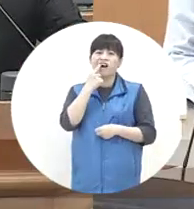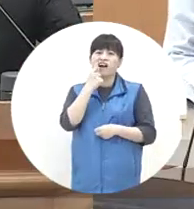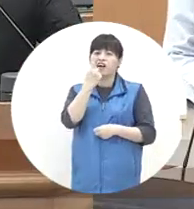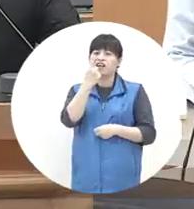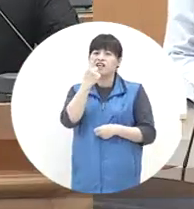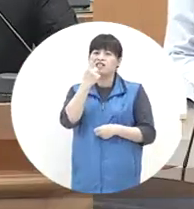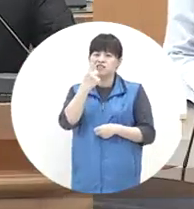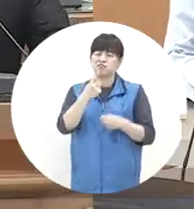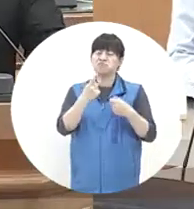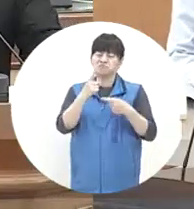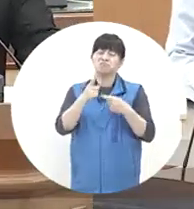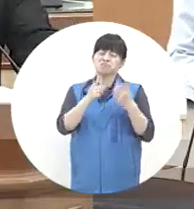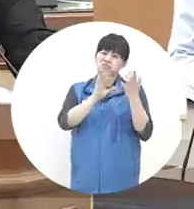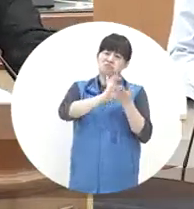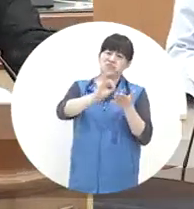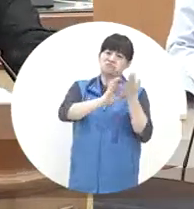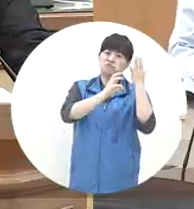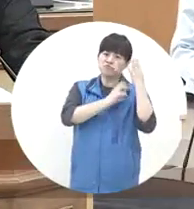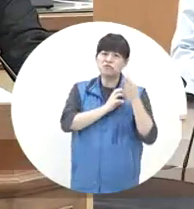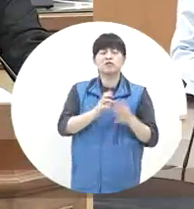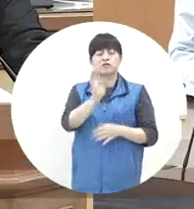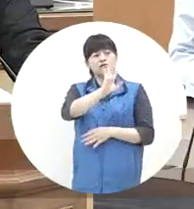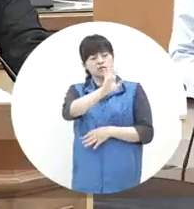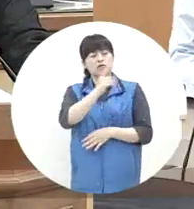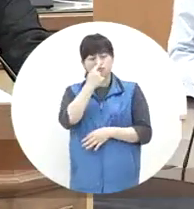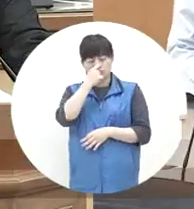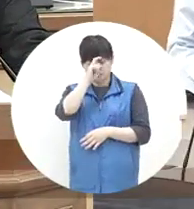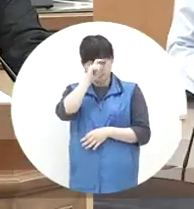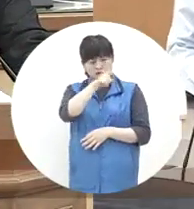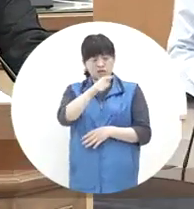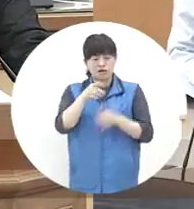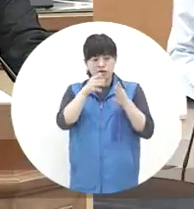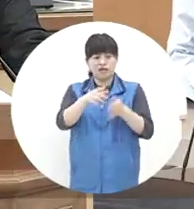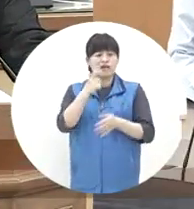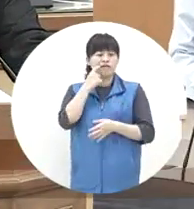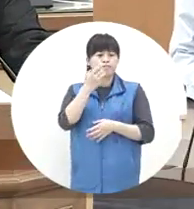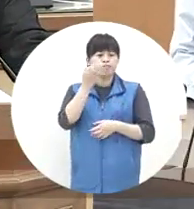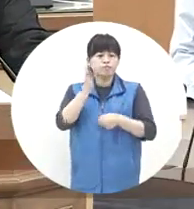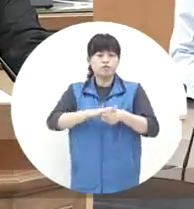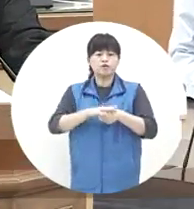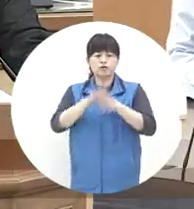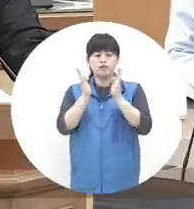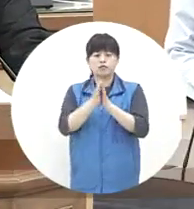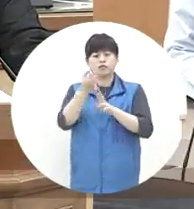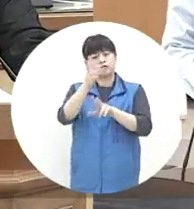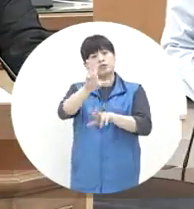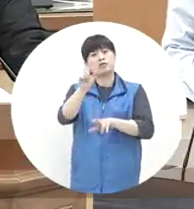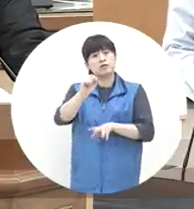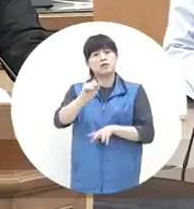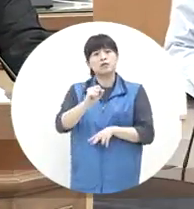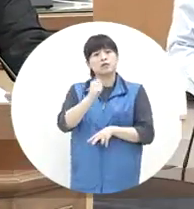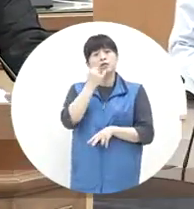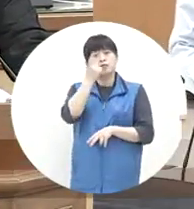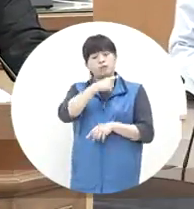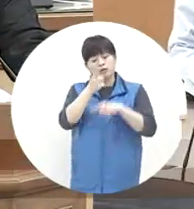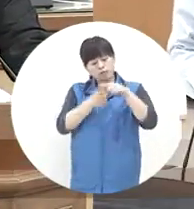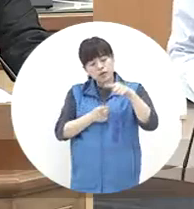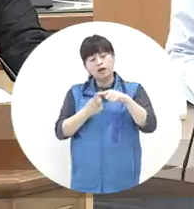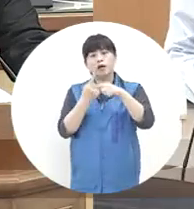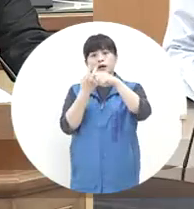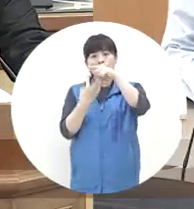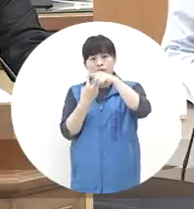负担蛮重的。 对啊， 好，没关系，反正就是这个针对这个假牙补助，你没有办法补助全额好了，那你补助一半，补助三分